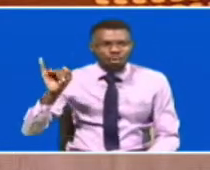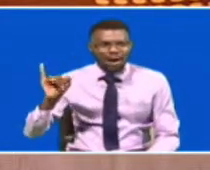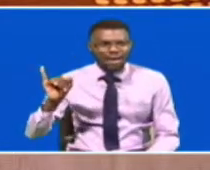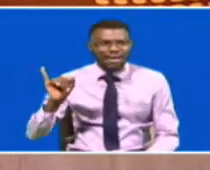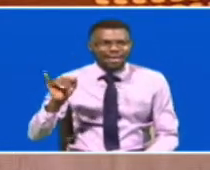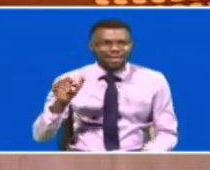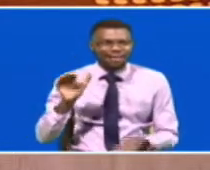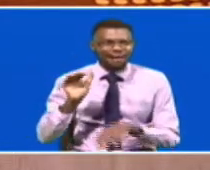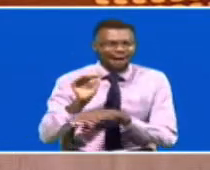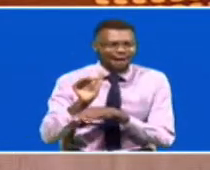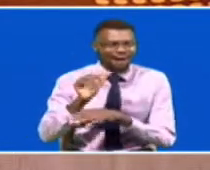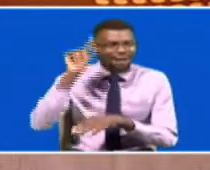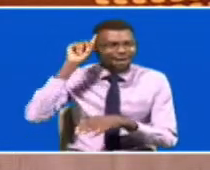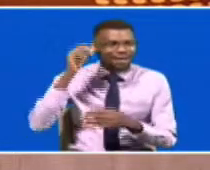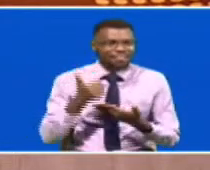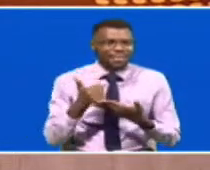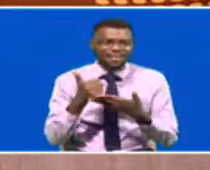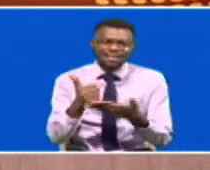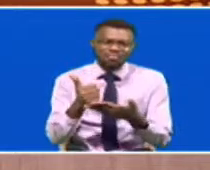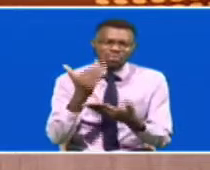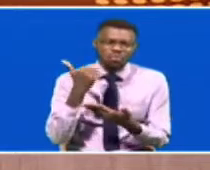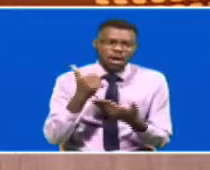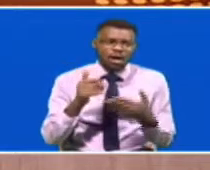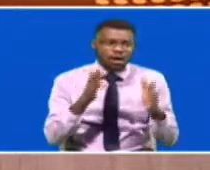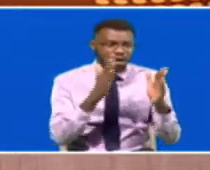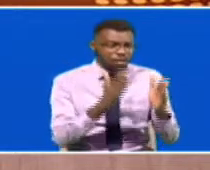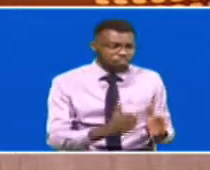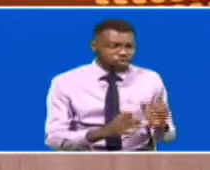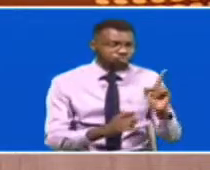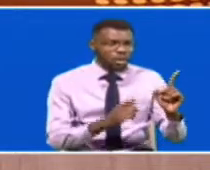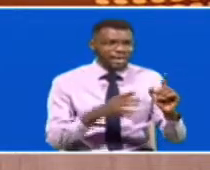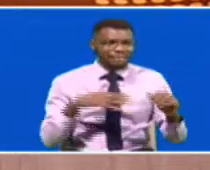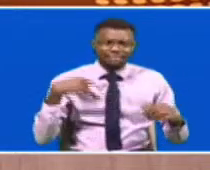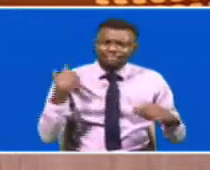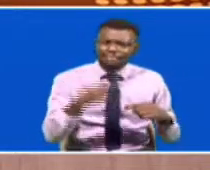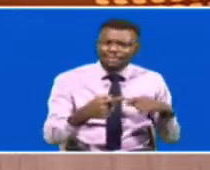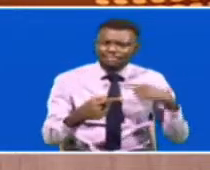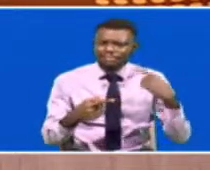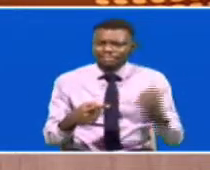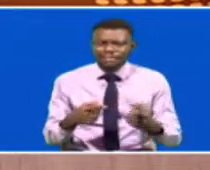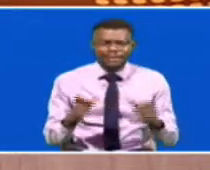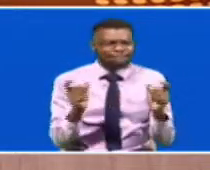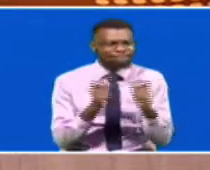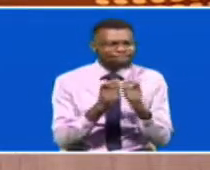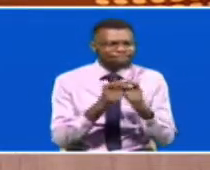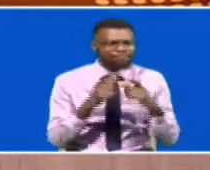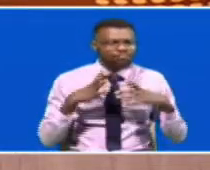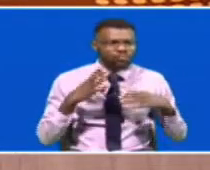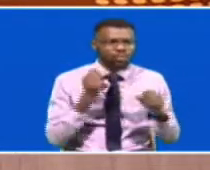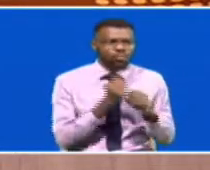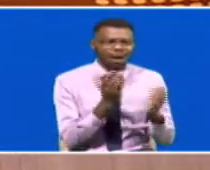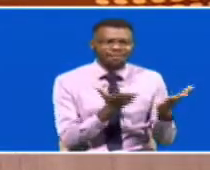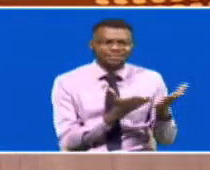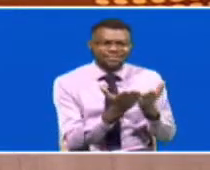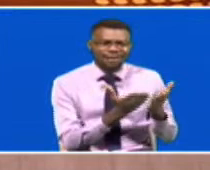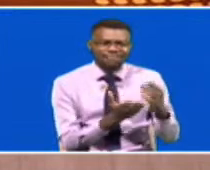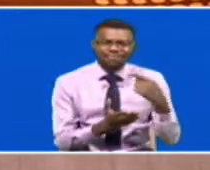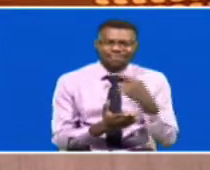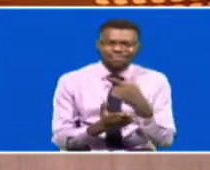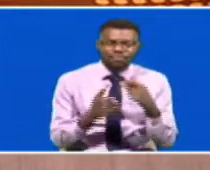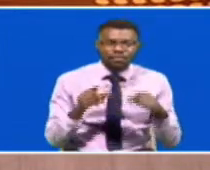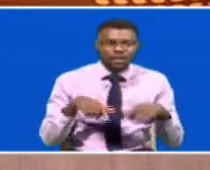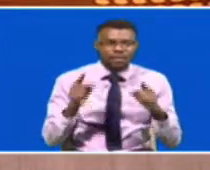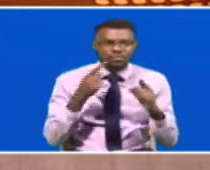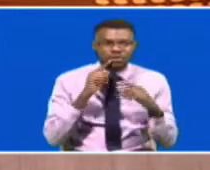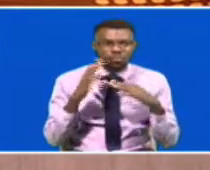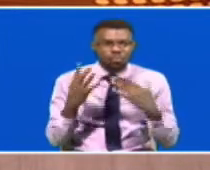anaiomba serikali kusaidia baada ya jamaa mmoja kuwapiga na kuwajeruhi wafanyikazi wake katika kile ambacho anasema ni njia